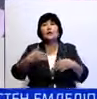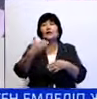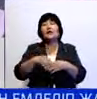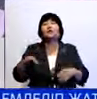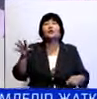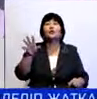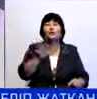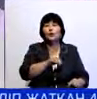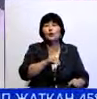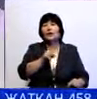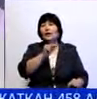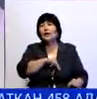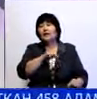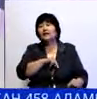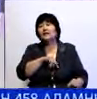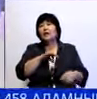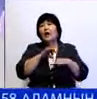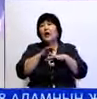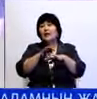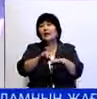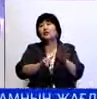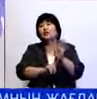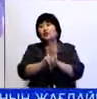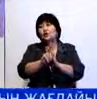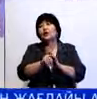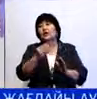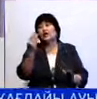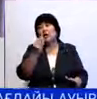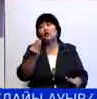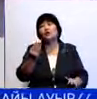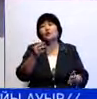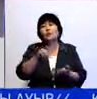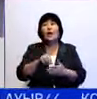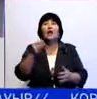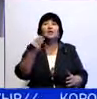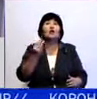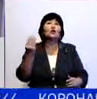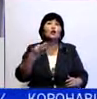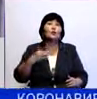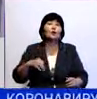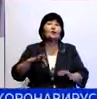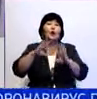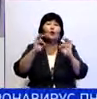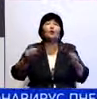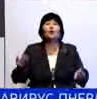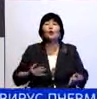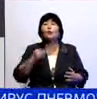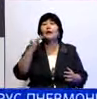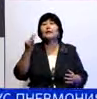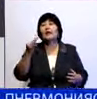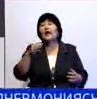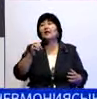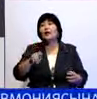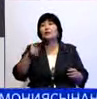бүкіл қызметін алға жетектеуші Шайтұрсын болатын. Шайтұрсын Шуақбайұлы өнерді өмірім, тарихты тамырым